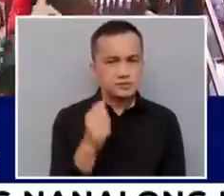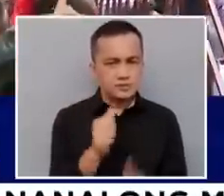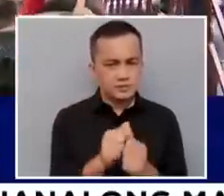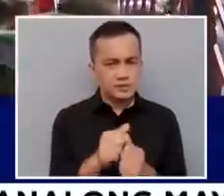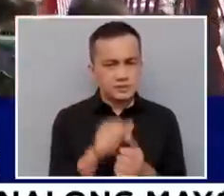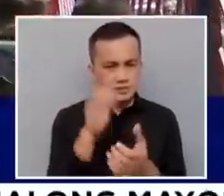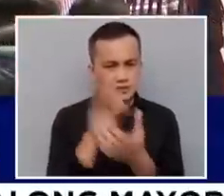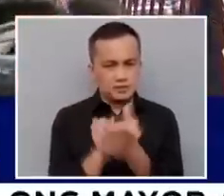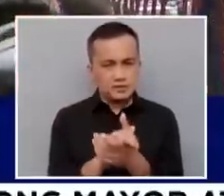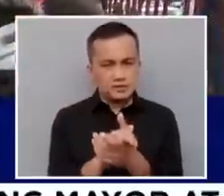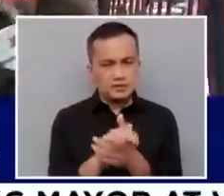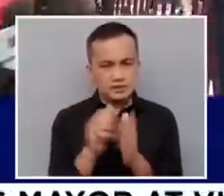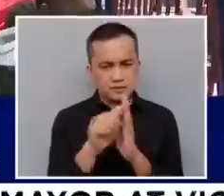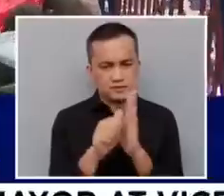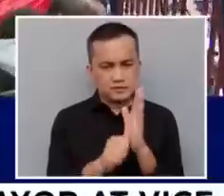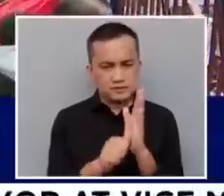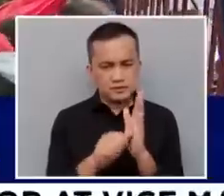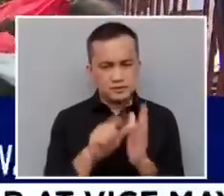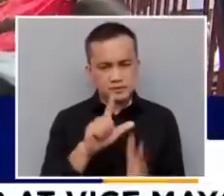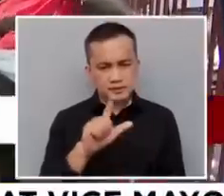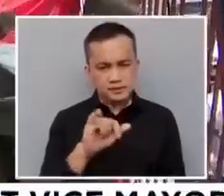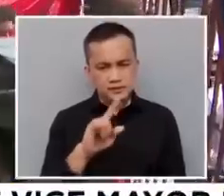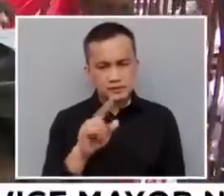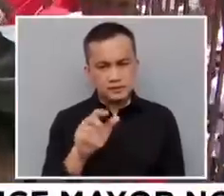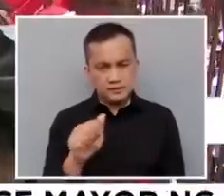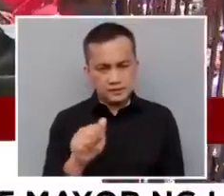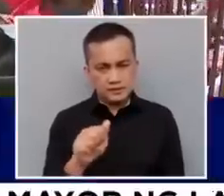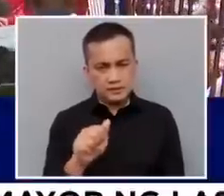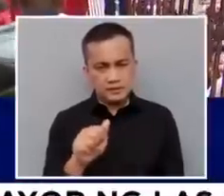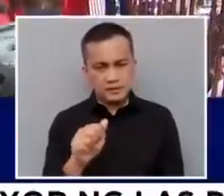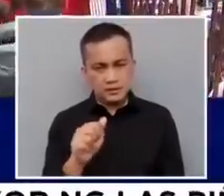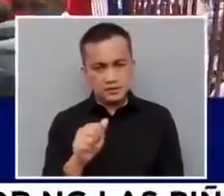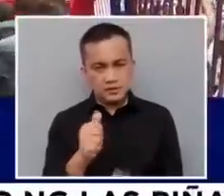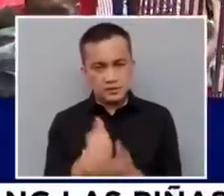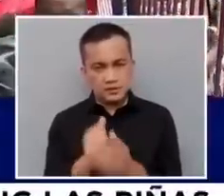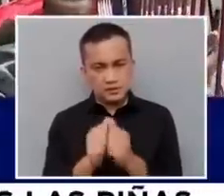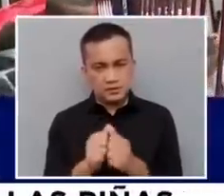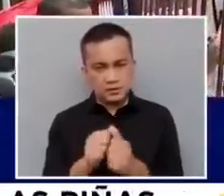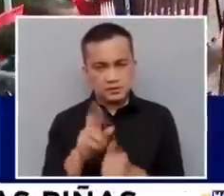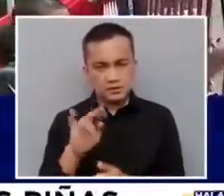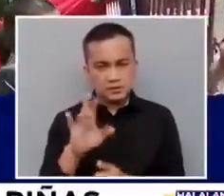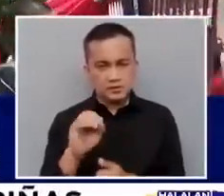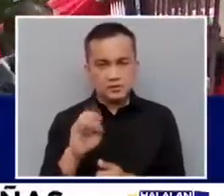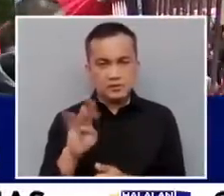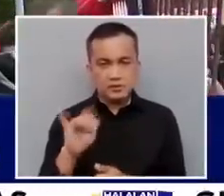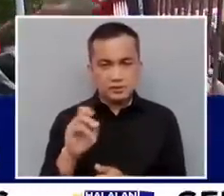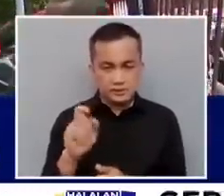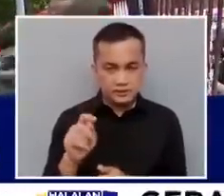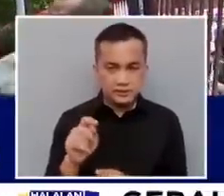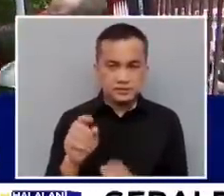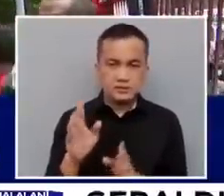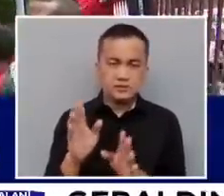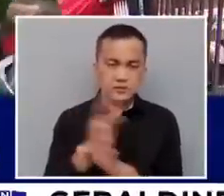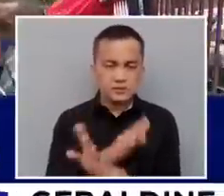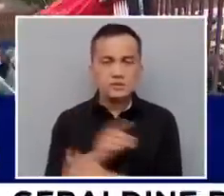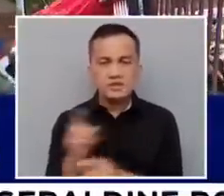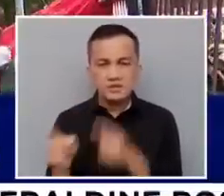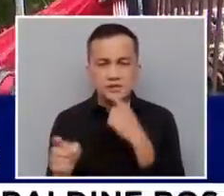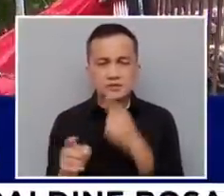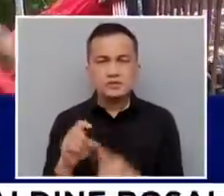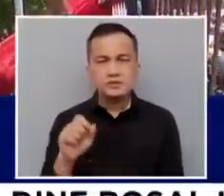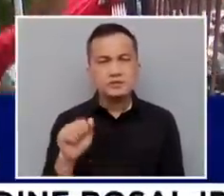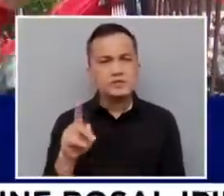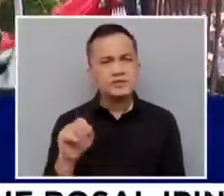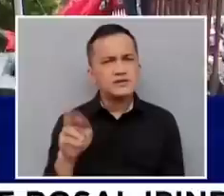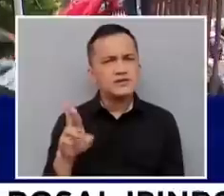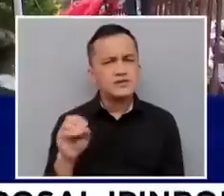Marcos and Attorney Liza. But na-confirm rin natin yung kasama natin na si Rico Bagsik who took over na si Sandro nga. Ay, parang